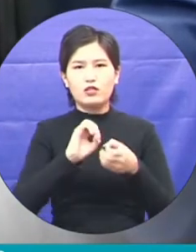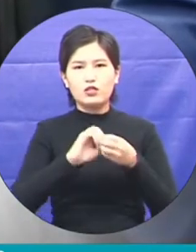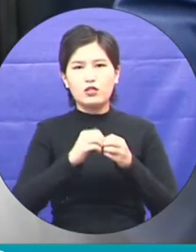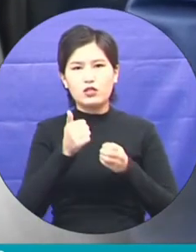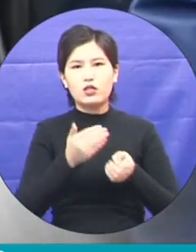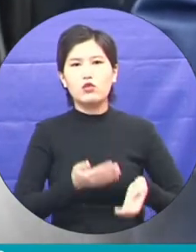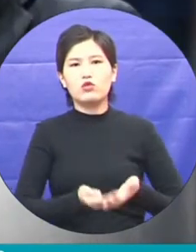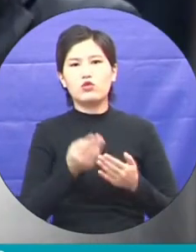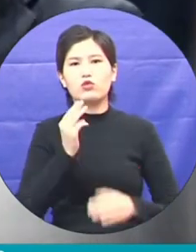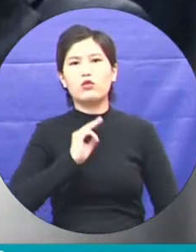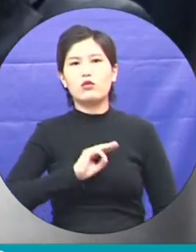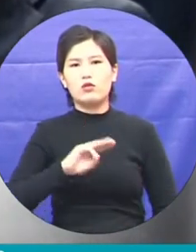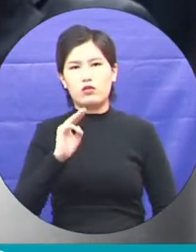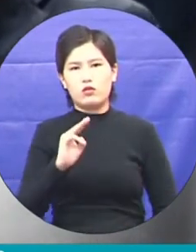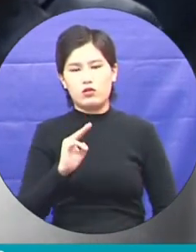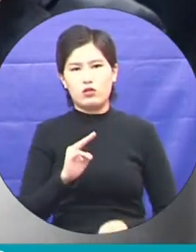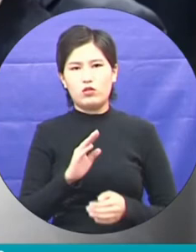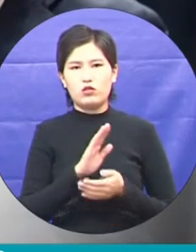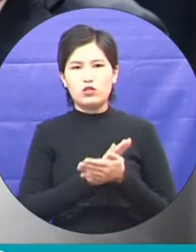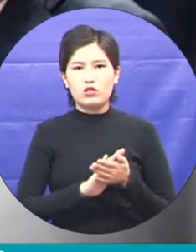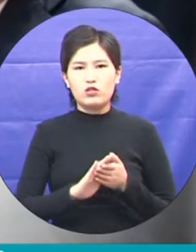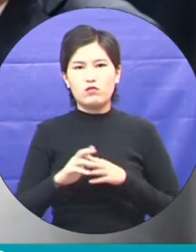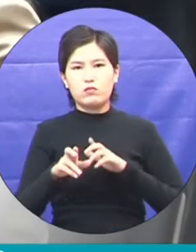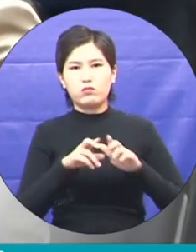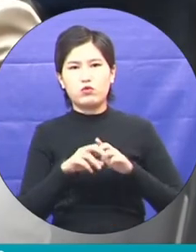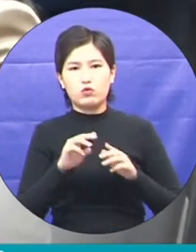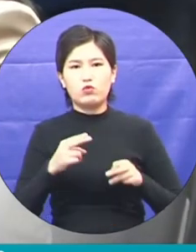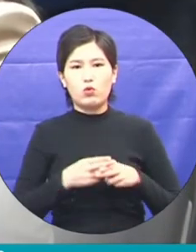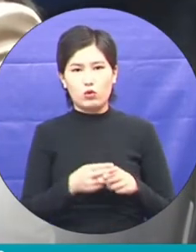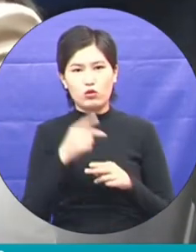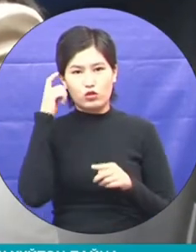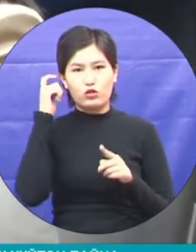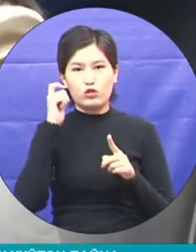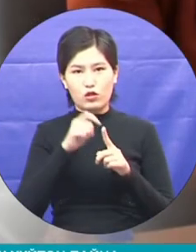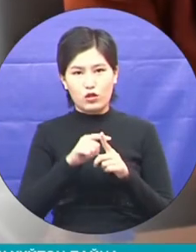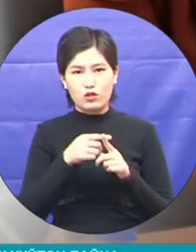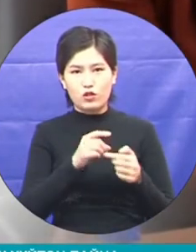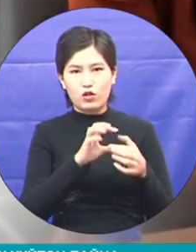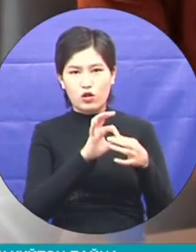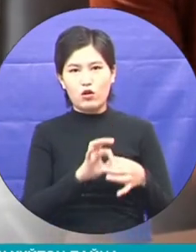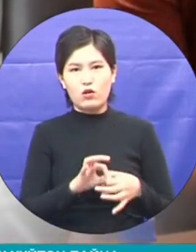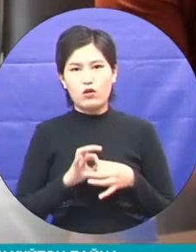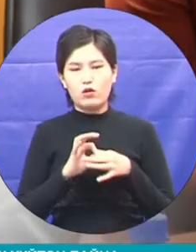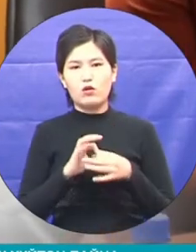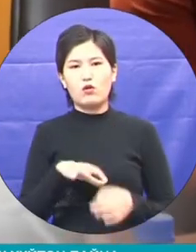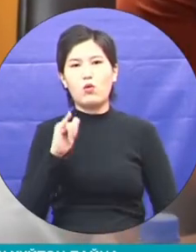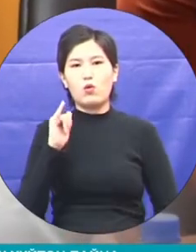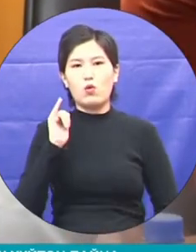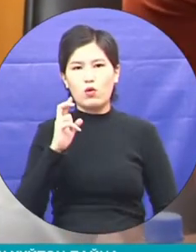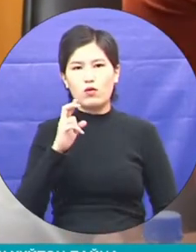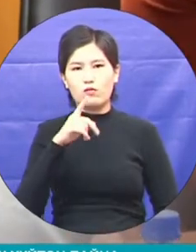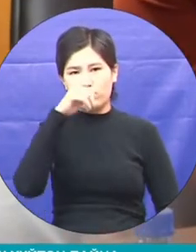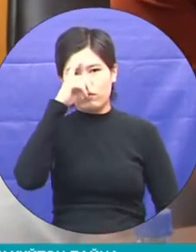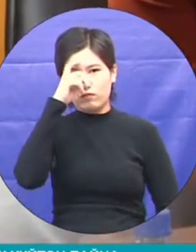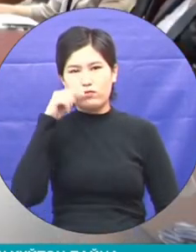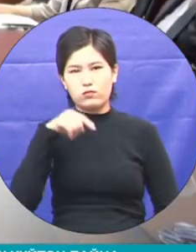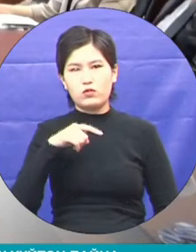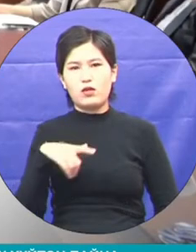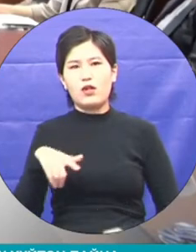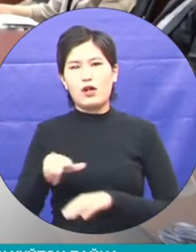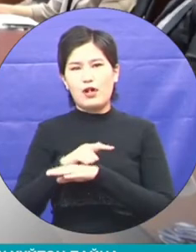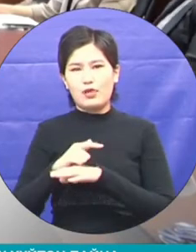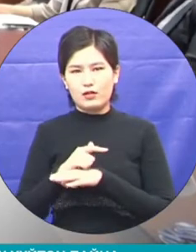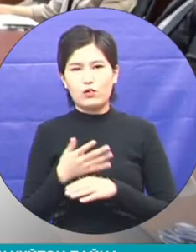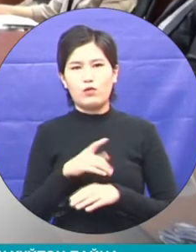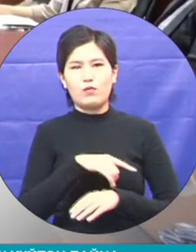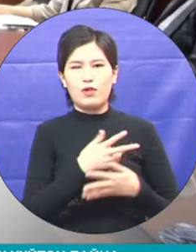тусламж дэмжлэгийг үзүүлэх бас ийм үүрэгтэй салбар бар байгаа. За, энэ үүргийнхаа хүрээнд бас нийслэлийн хөдөлмөр эрхлэгчтэй газартаа хамтраад баялаг